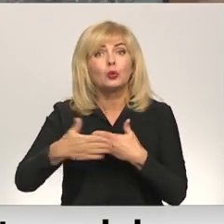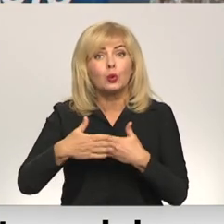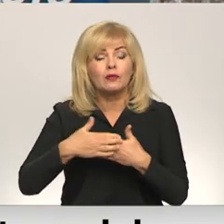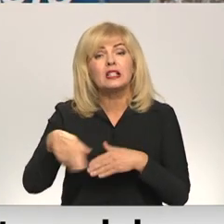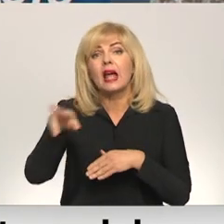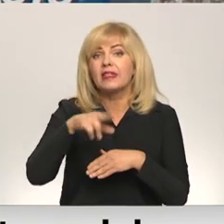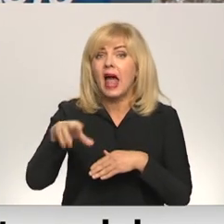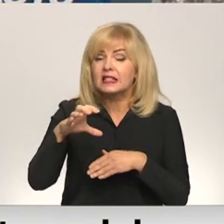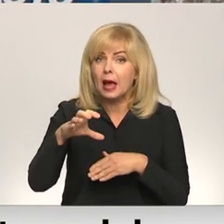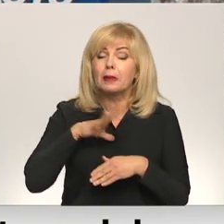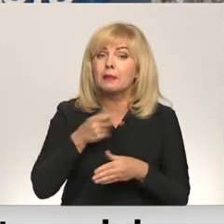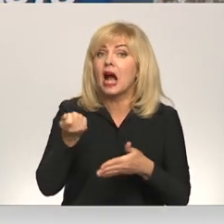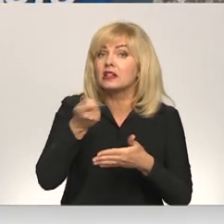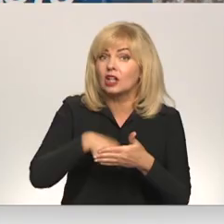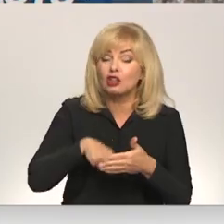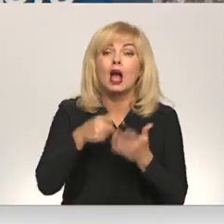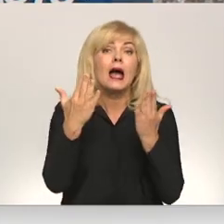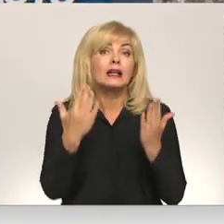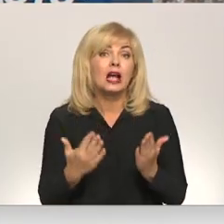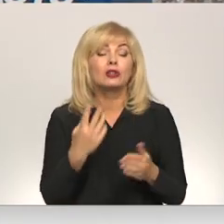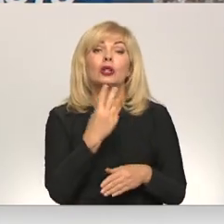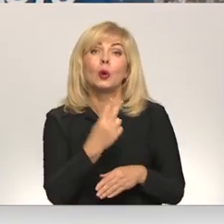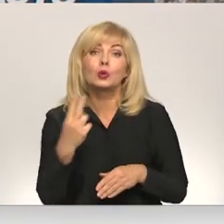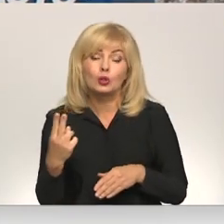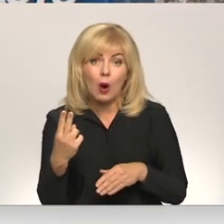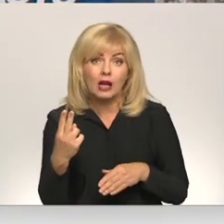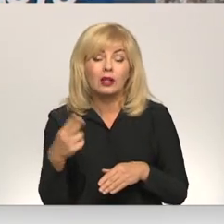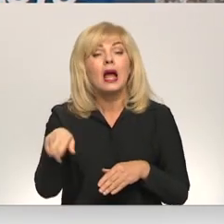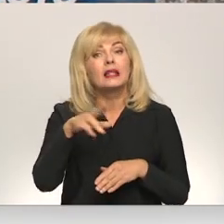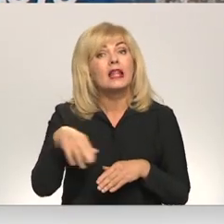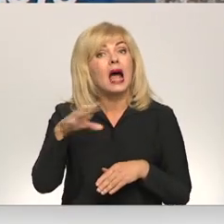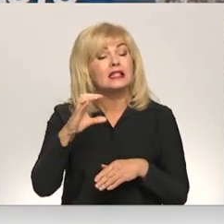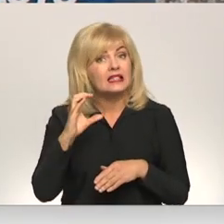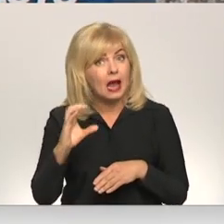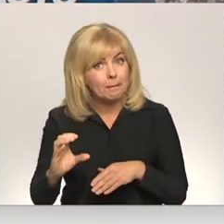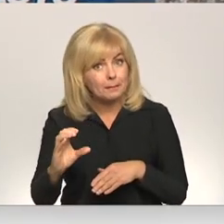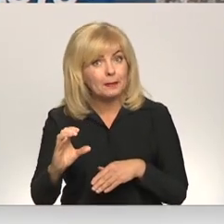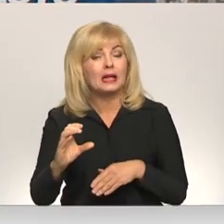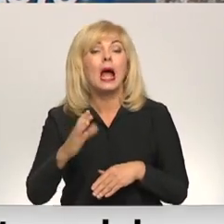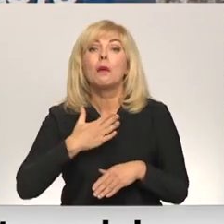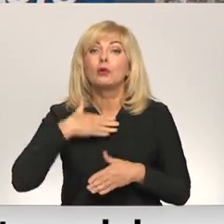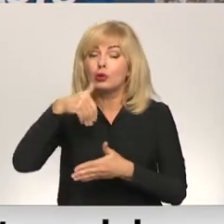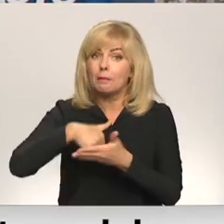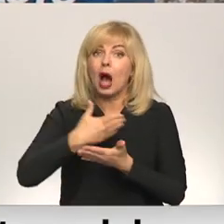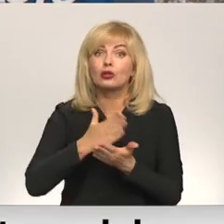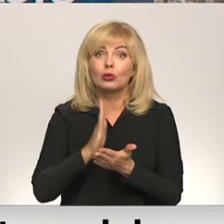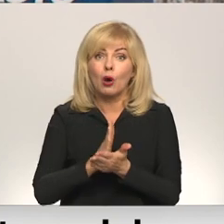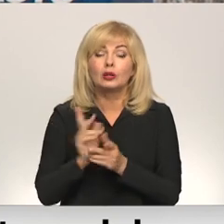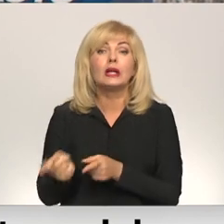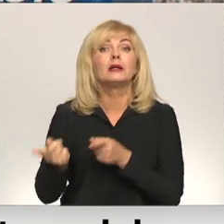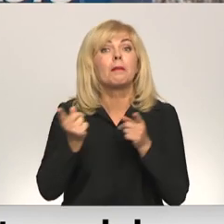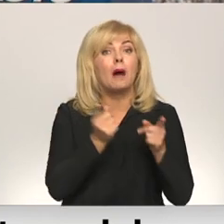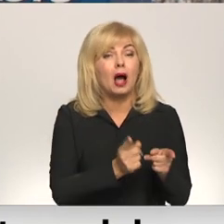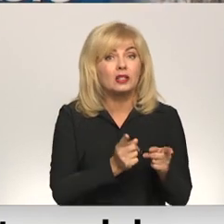slēgtas. Rezultāts ir tāds, ka 22. decembri mūsu pasta nodaļa tiek pārcelta uz